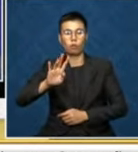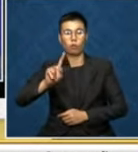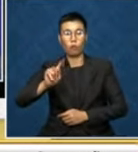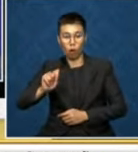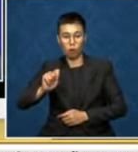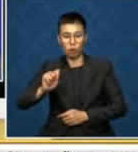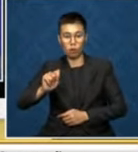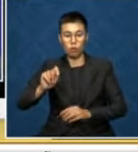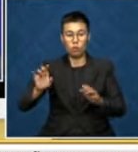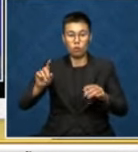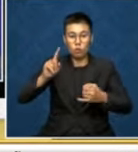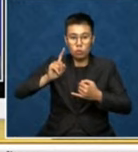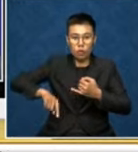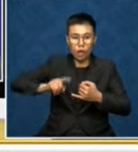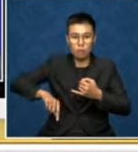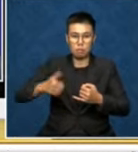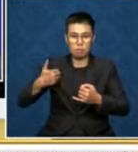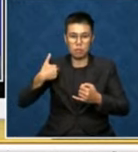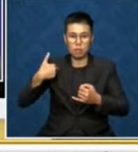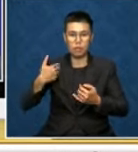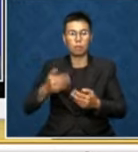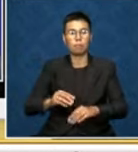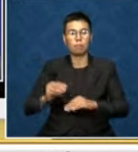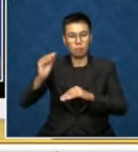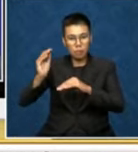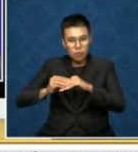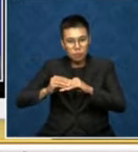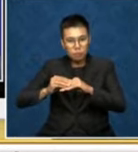ดท้ายมีการปรับขึ้นในปีพ.ศ.